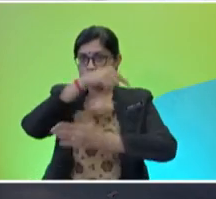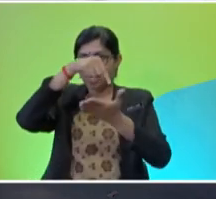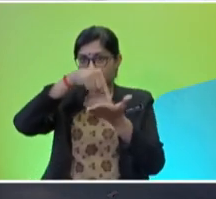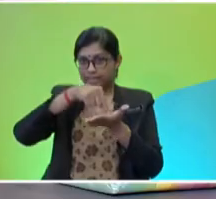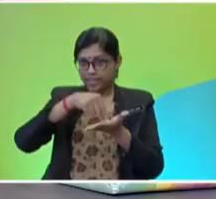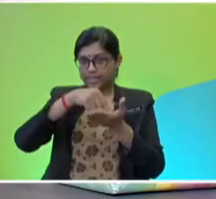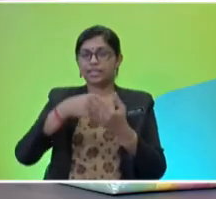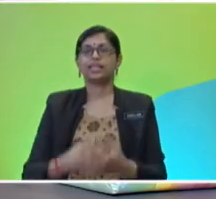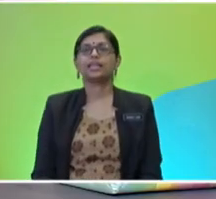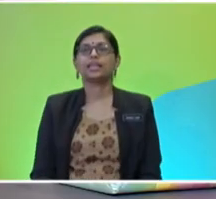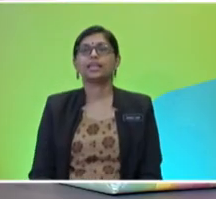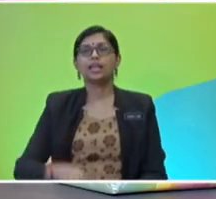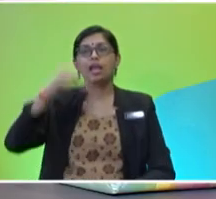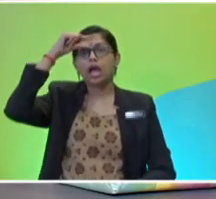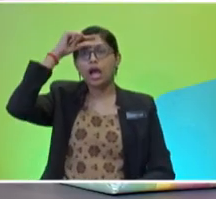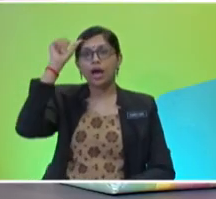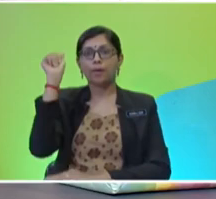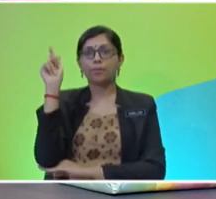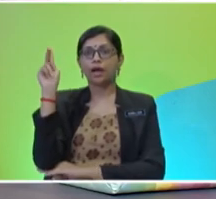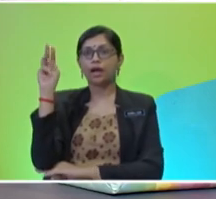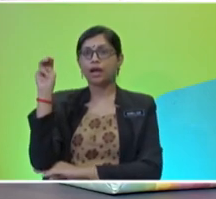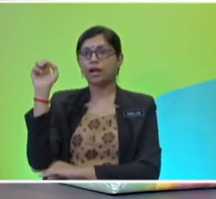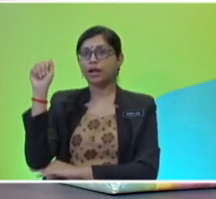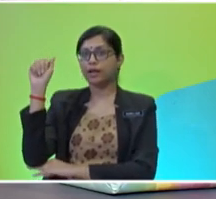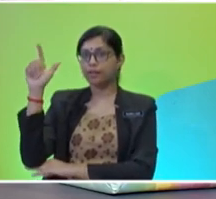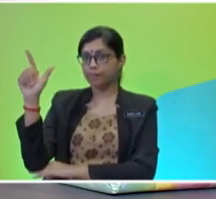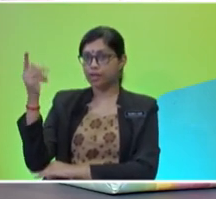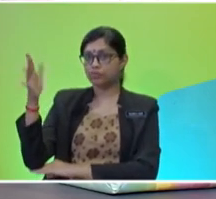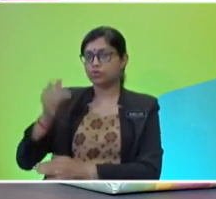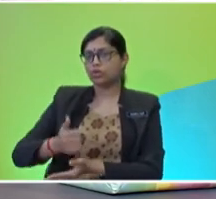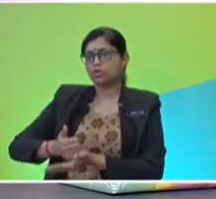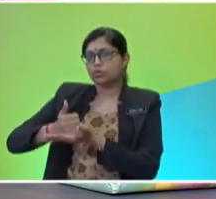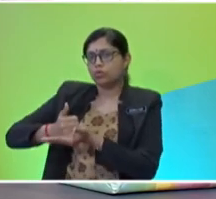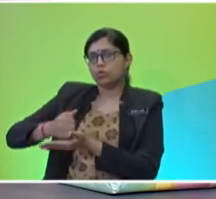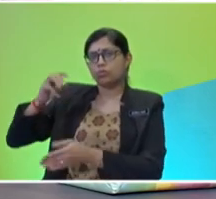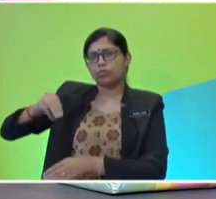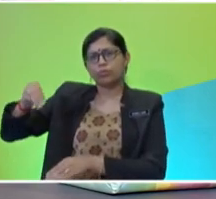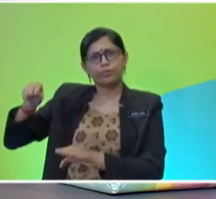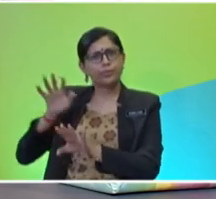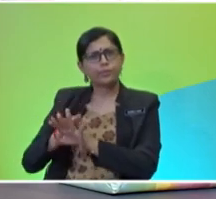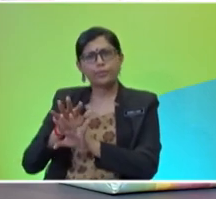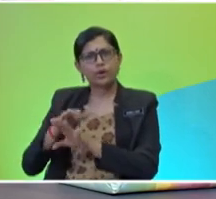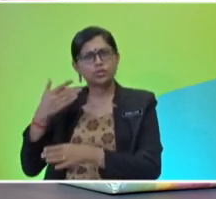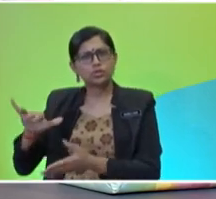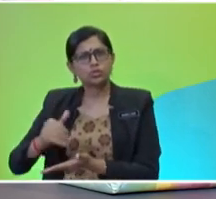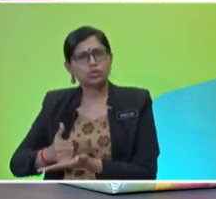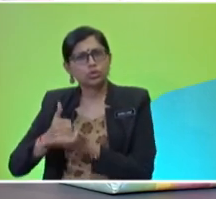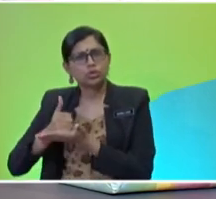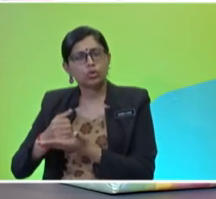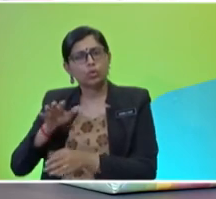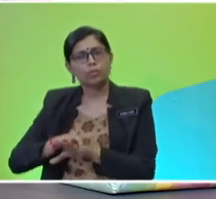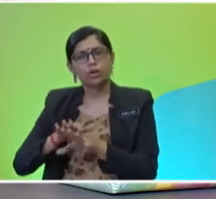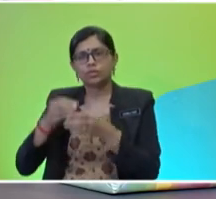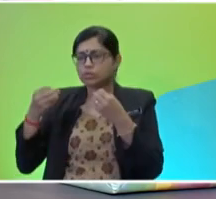Sebab apa yang cikgu perhatikan, banyak sangat Abang Akmal dah tolong murid-murid kat rumah kan. Kita dah belajar banyak benda dan jawapan yang